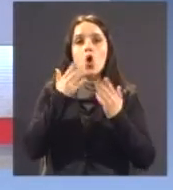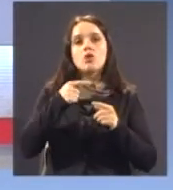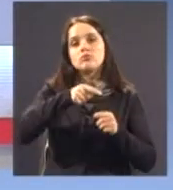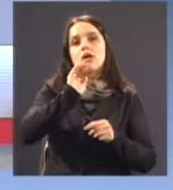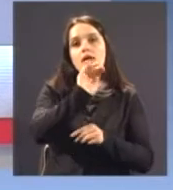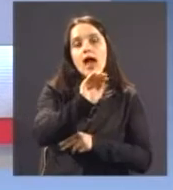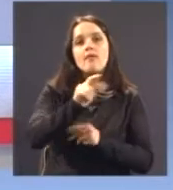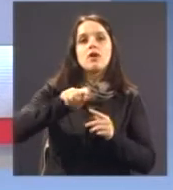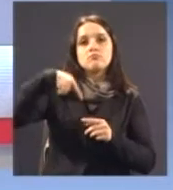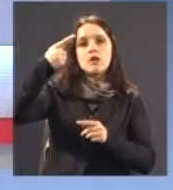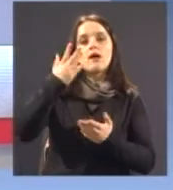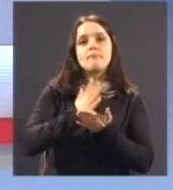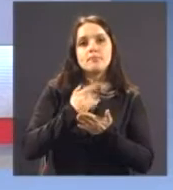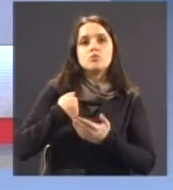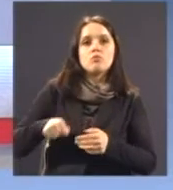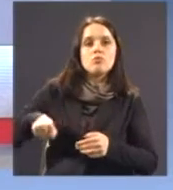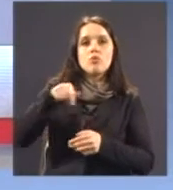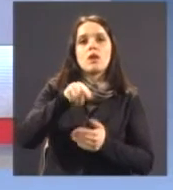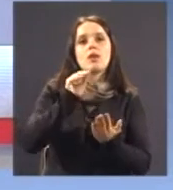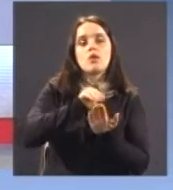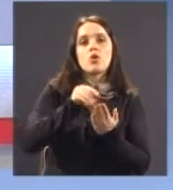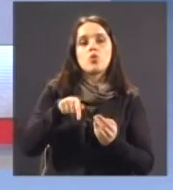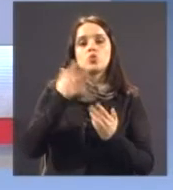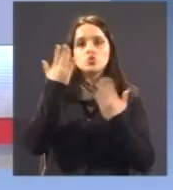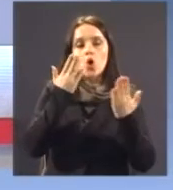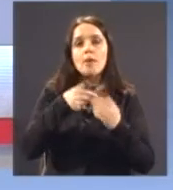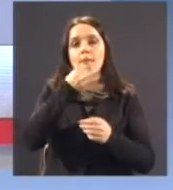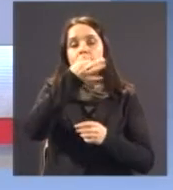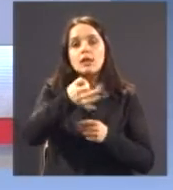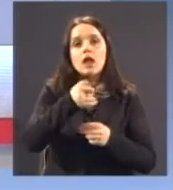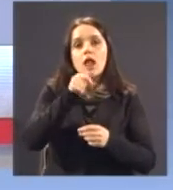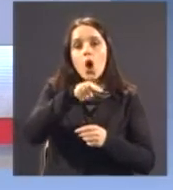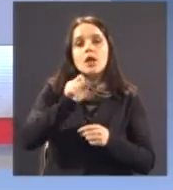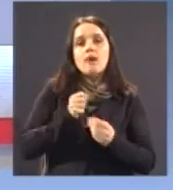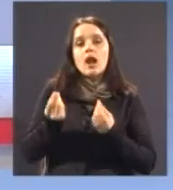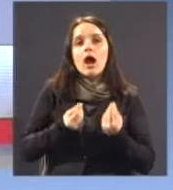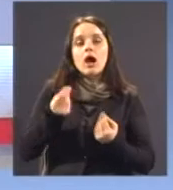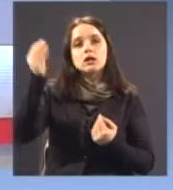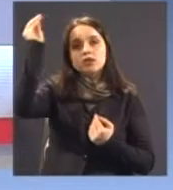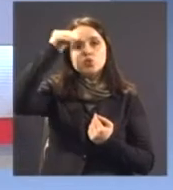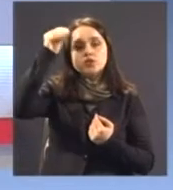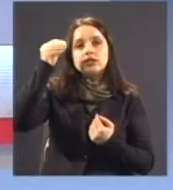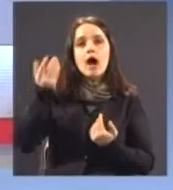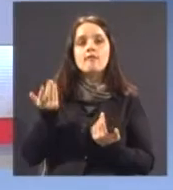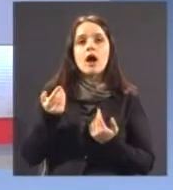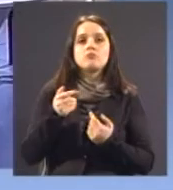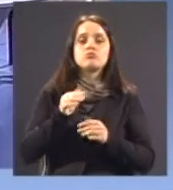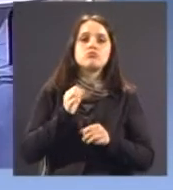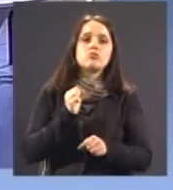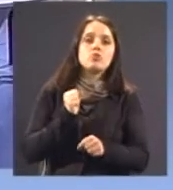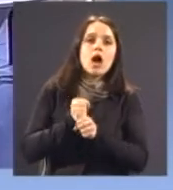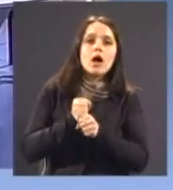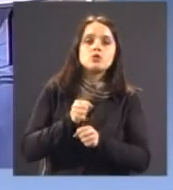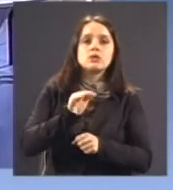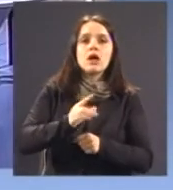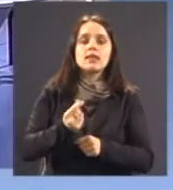tu ustanovu, pitali da li oni imaju nekih iskustava u radu djece sa intelektualnim teškoćama, poput Down